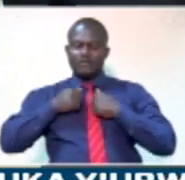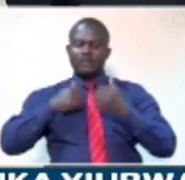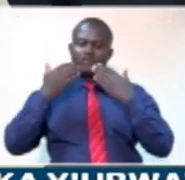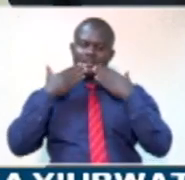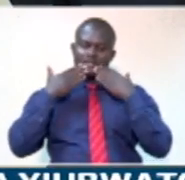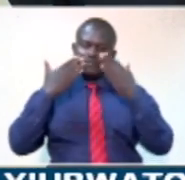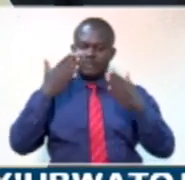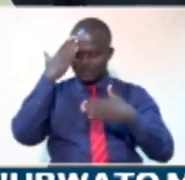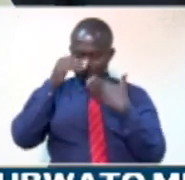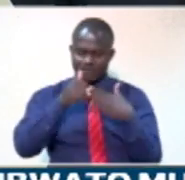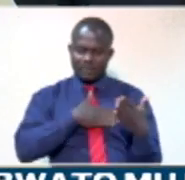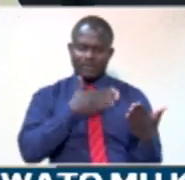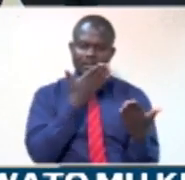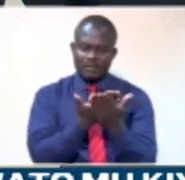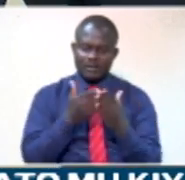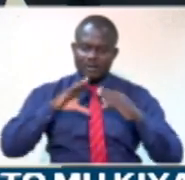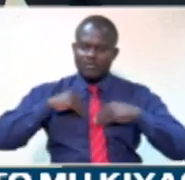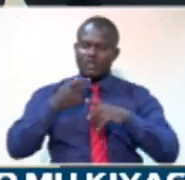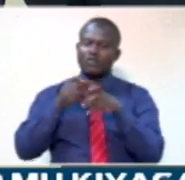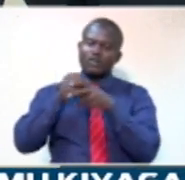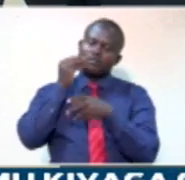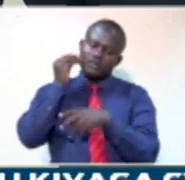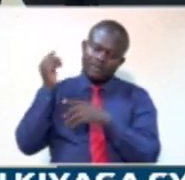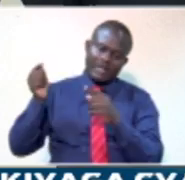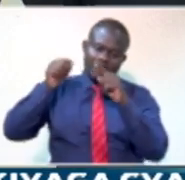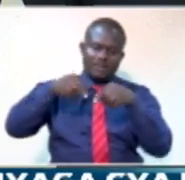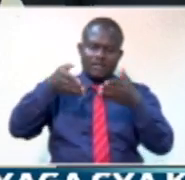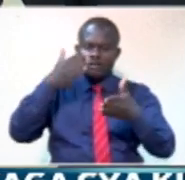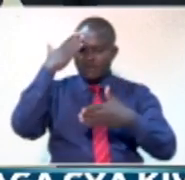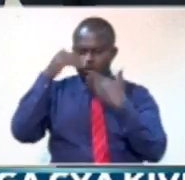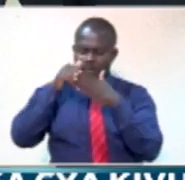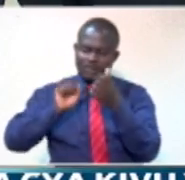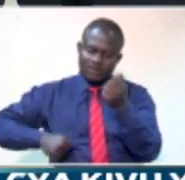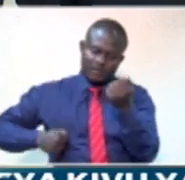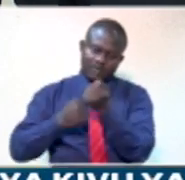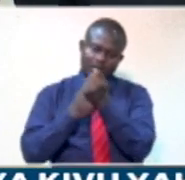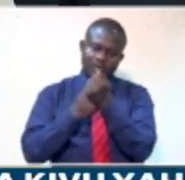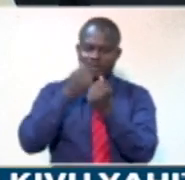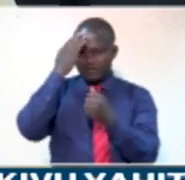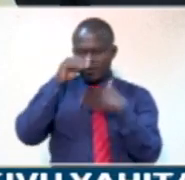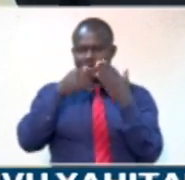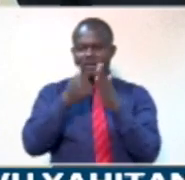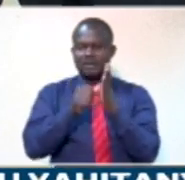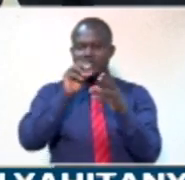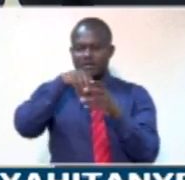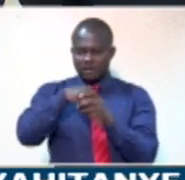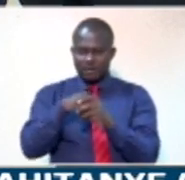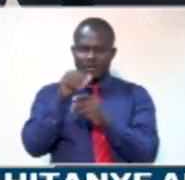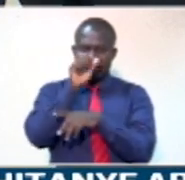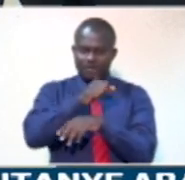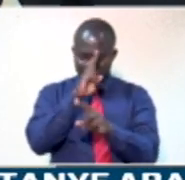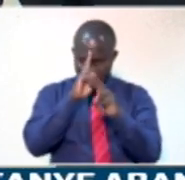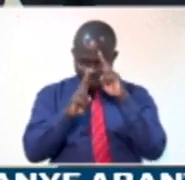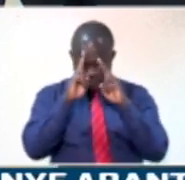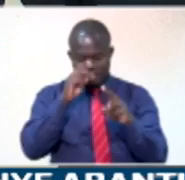ndazishimiye kubwo kwitanga bakemera kuva iwabo bakaza hano kugira ngo badufashe kubw'ibibazo turimo. Narushijeho kububaha,